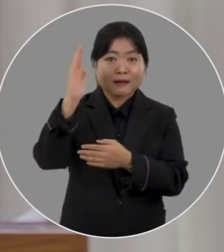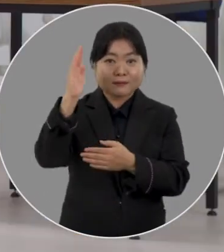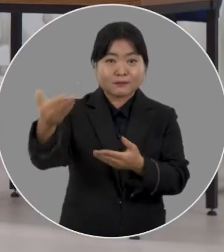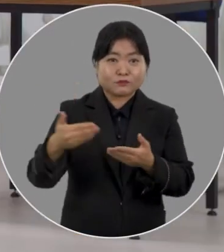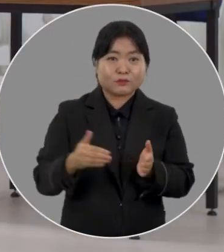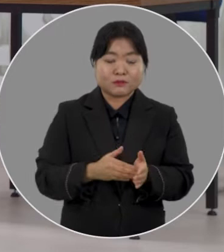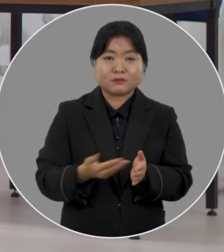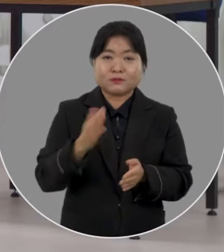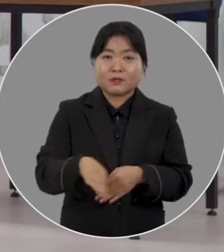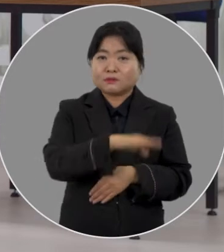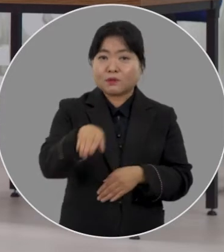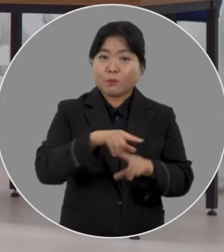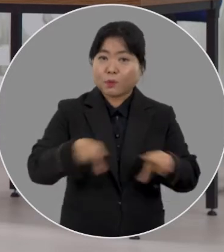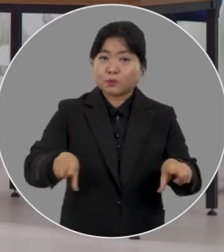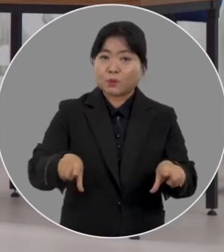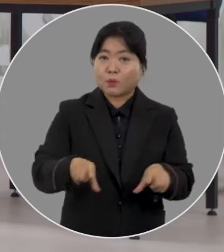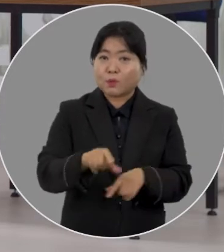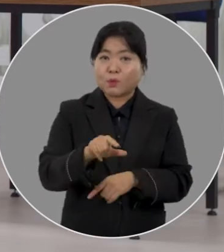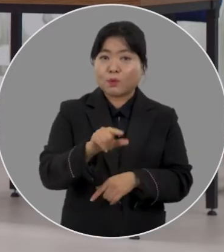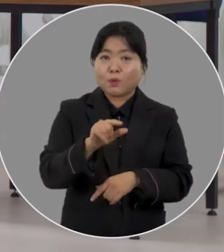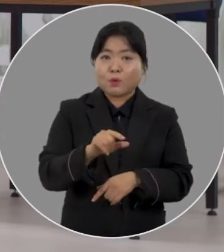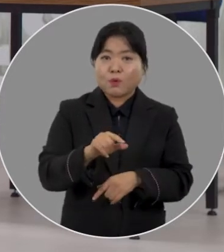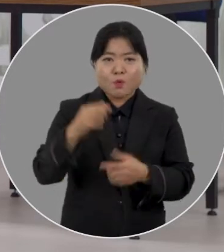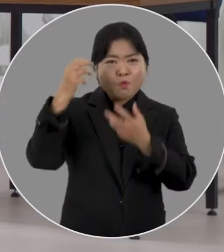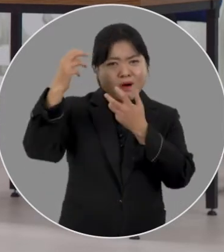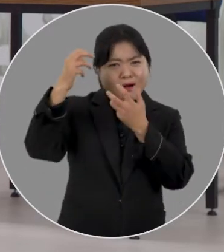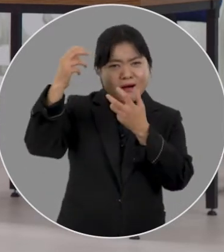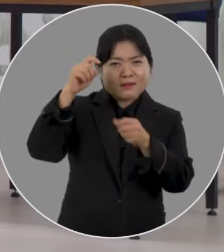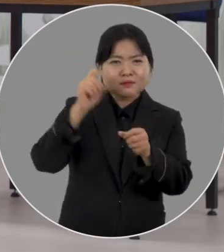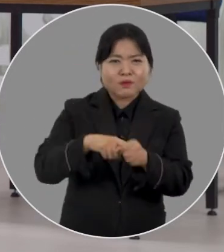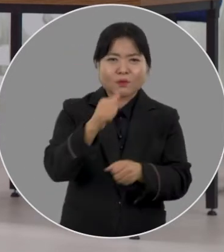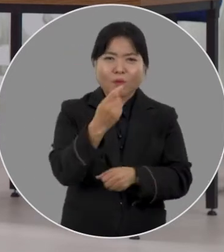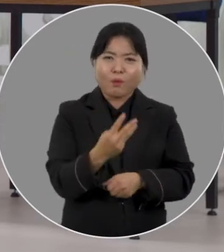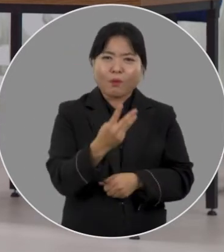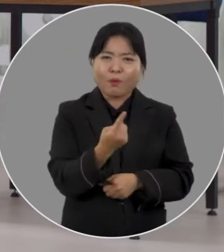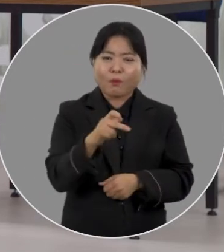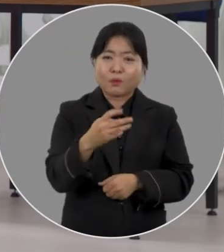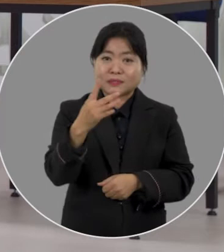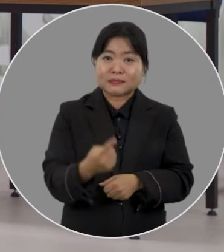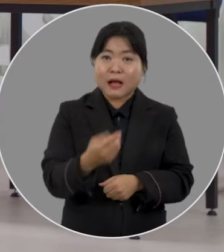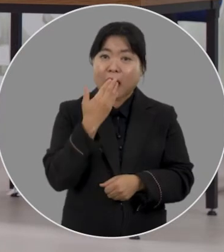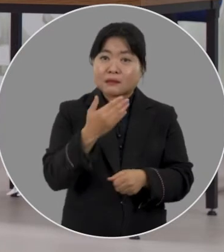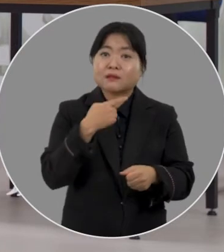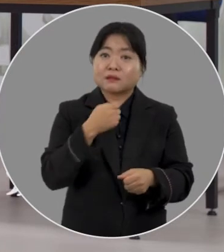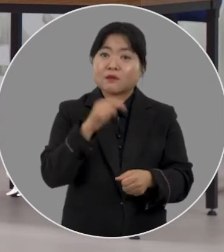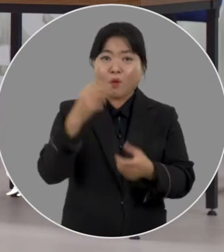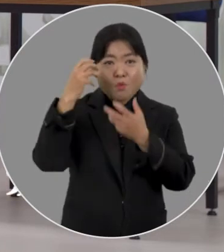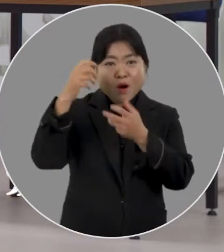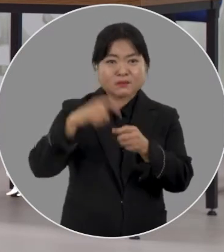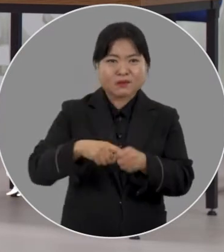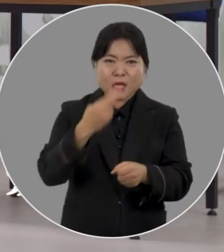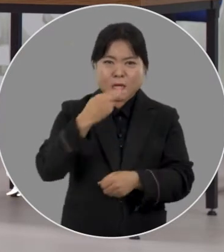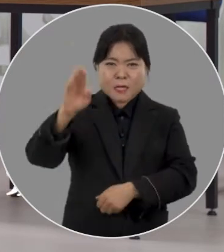근데 저희가 보통 이제 그 광적인 이 홀로코스트가 가능했던 것이 이제 광적인 어떤 히틀러나